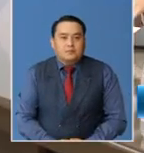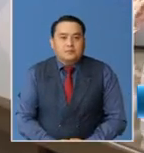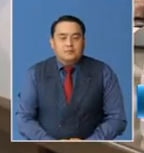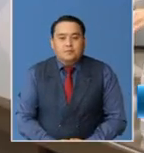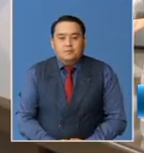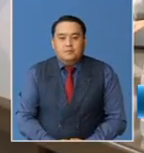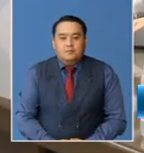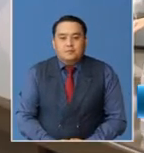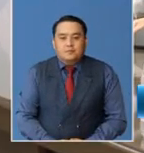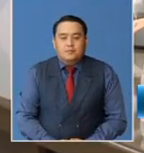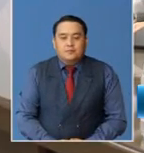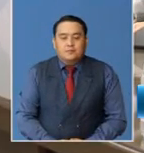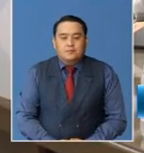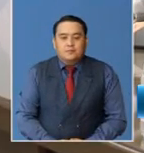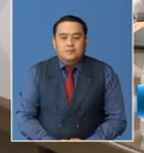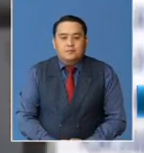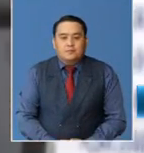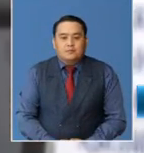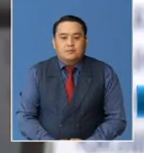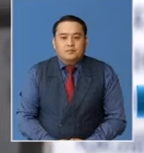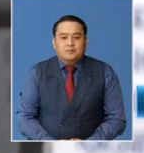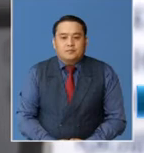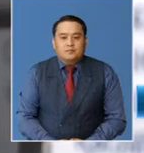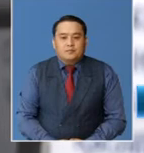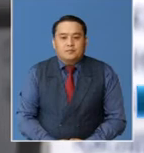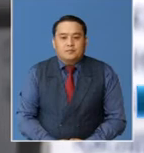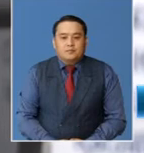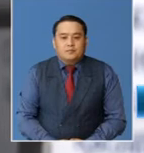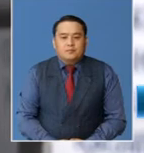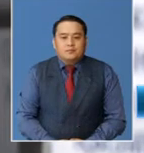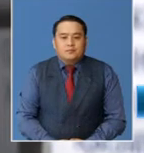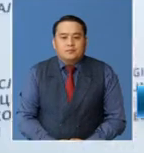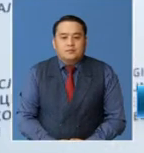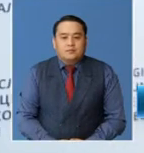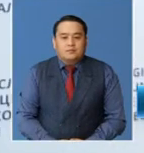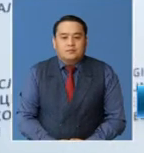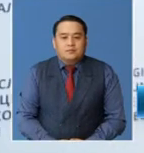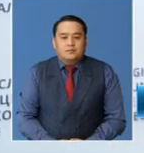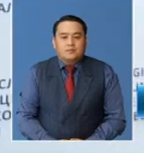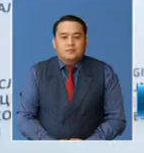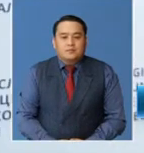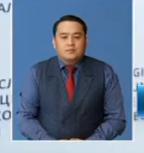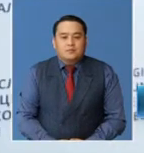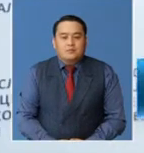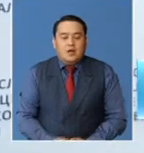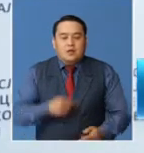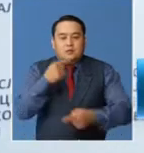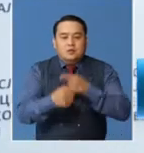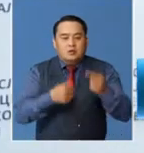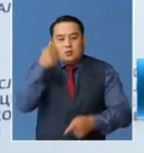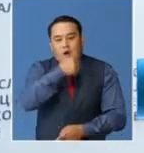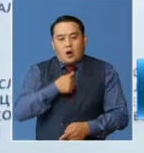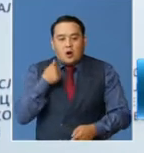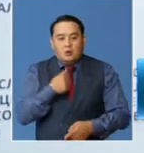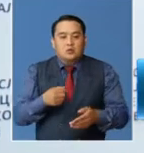В В следующем году мы